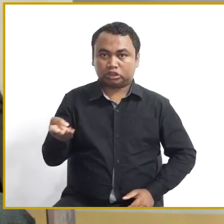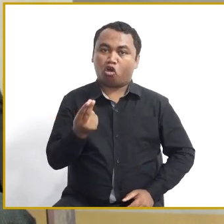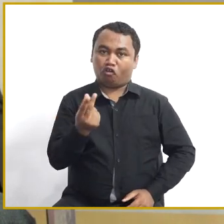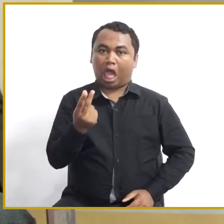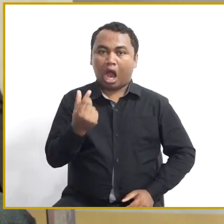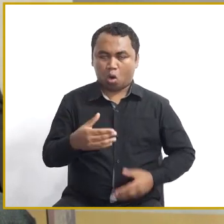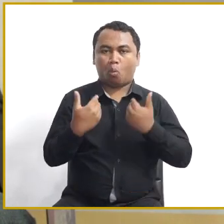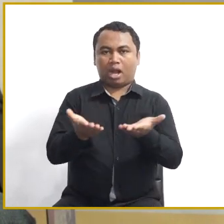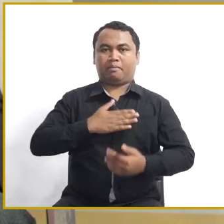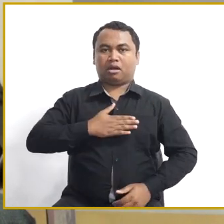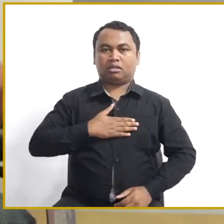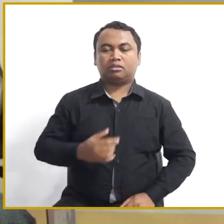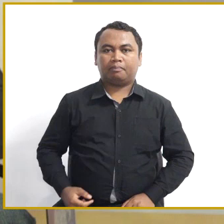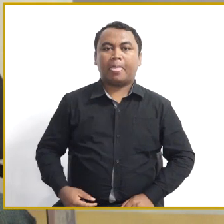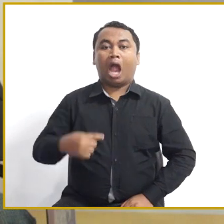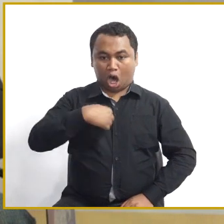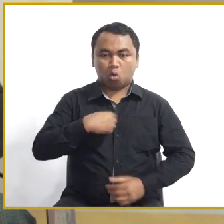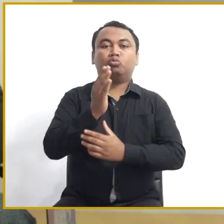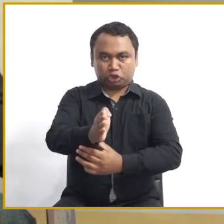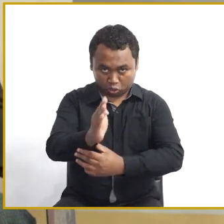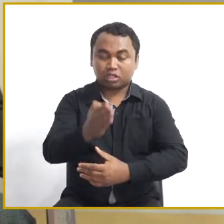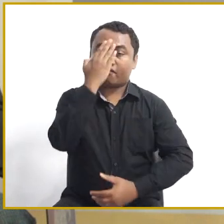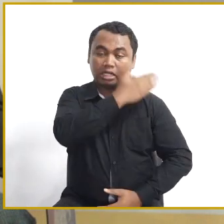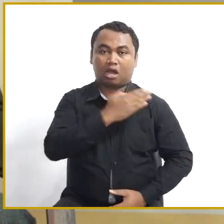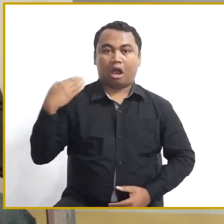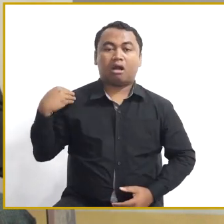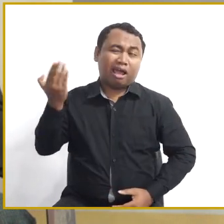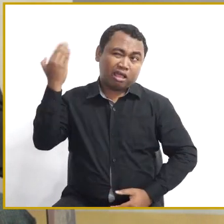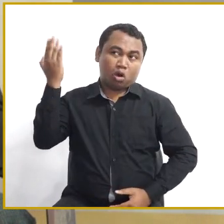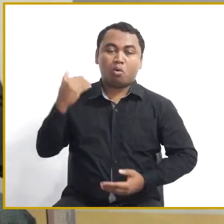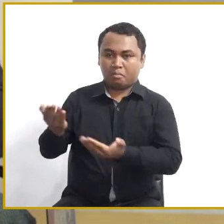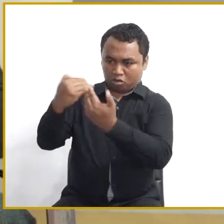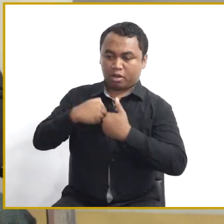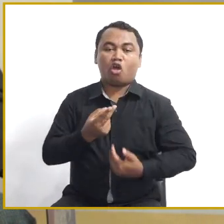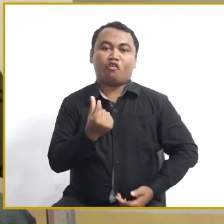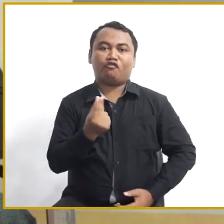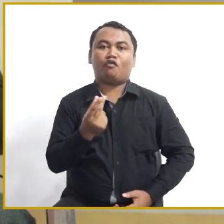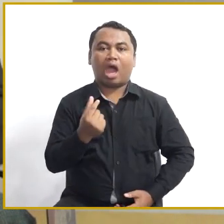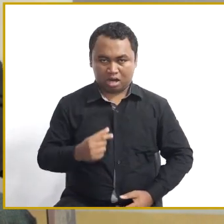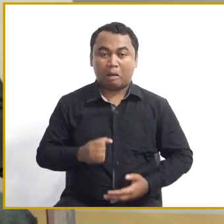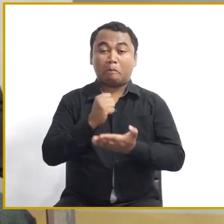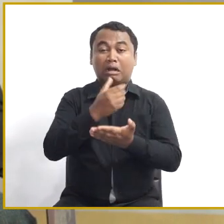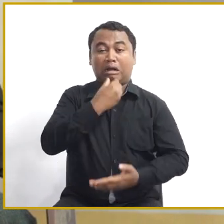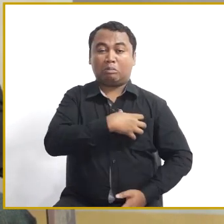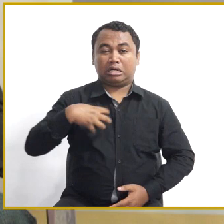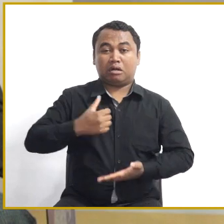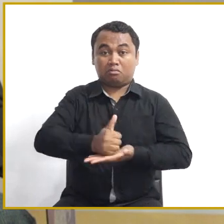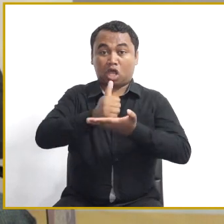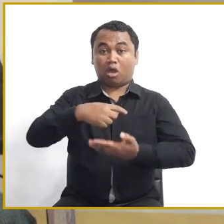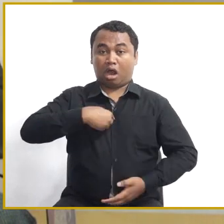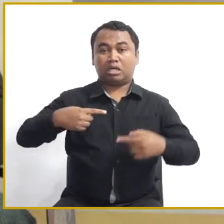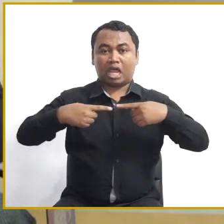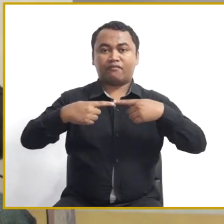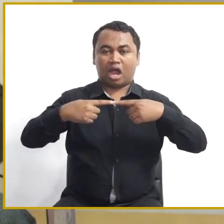fanjakanja satria ny fanjakana marina ny ray aman-dreny mety nanampy fa ny fanjakana ny nampianatra tsy